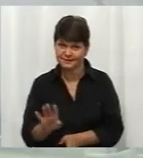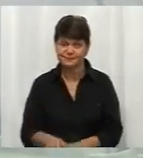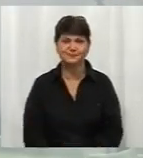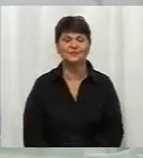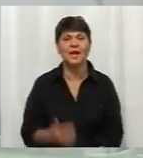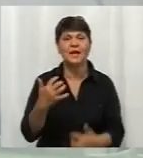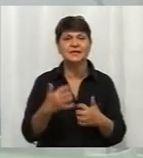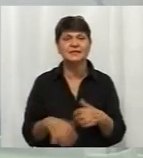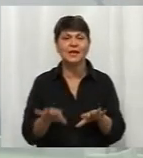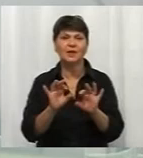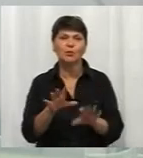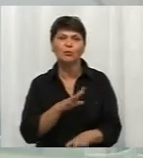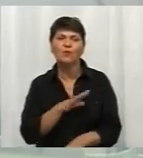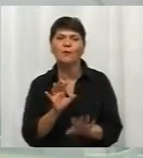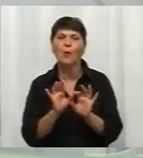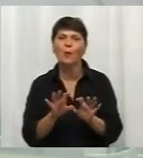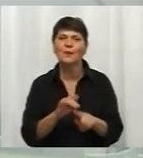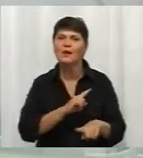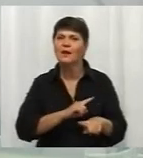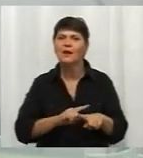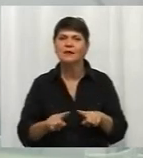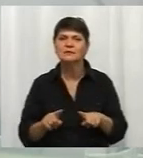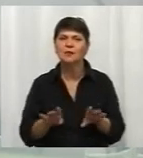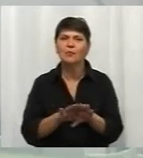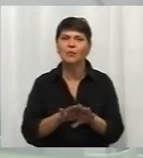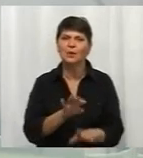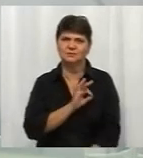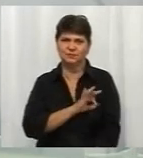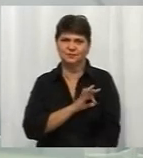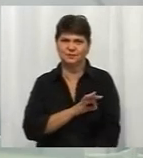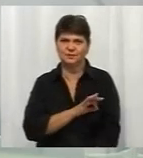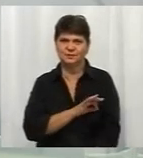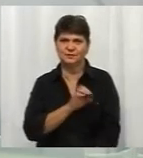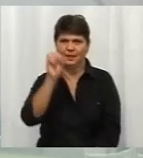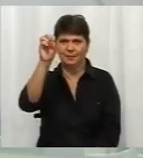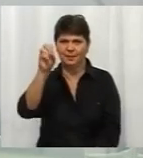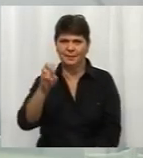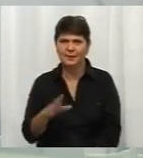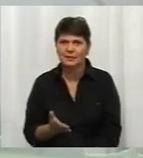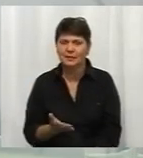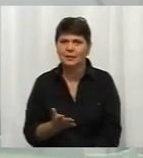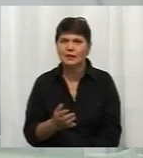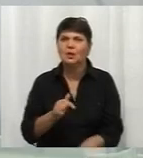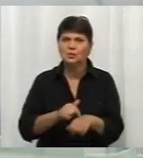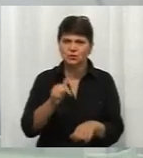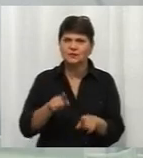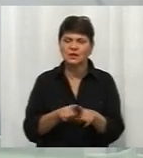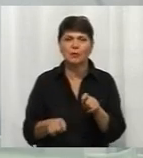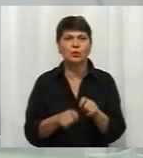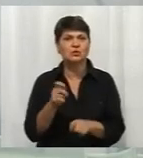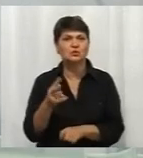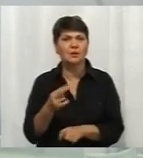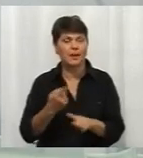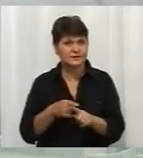Серед коментарів був коментар, що швидка ніби зловживає проблисковими маячками. Чи фіксуються такі порушення і чи це